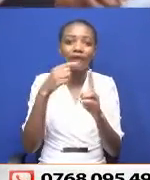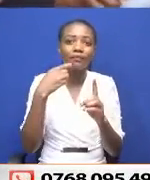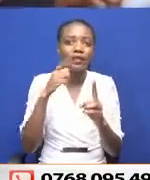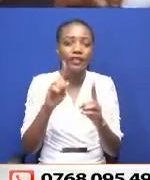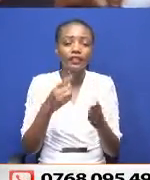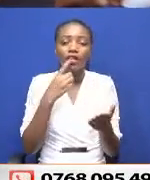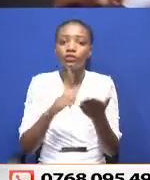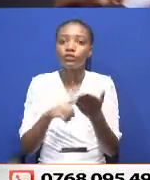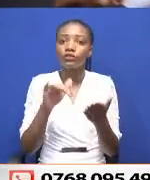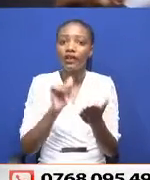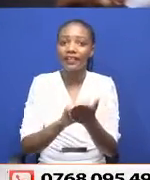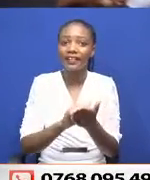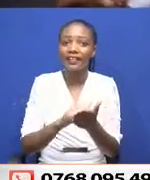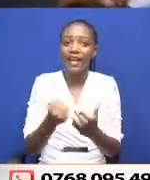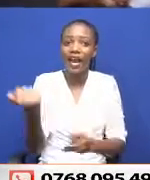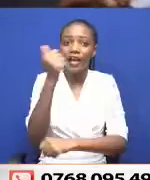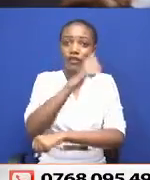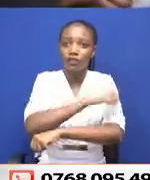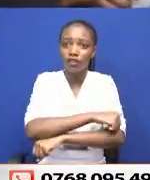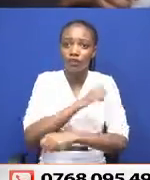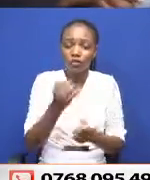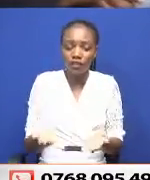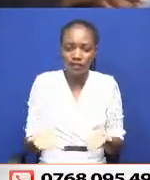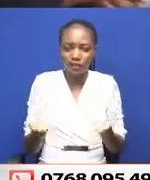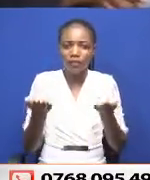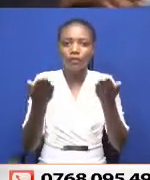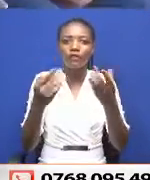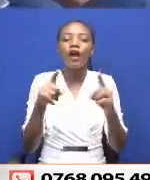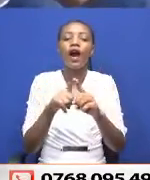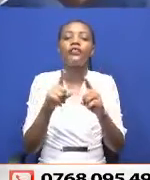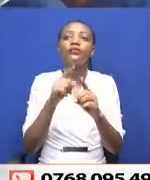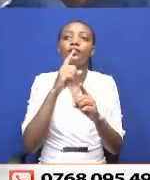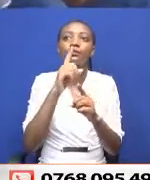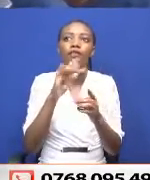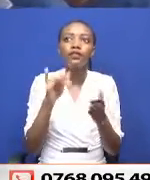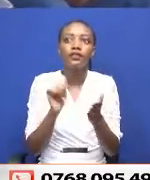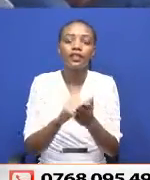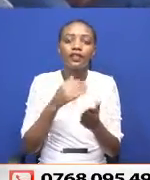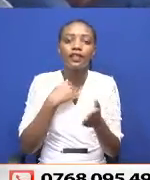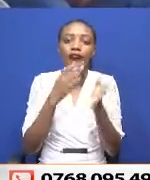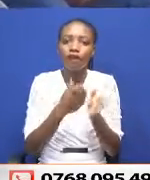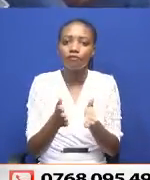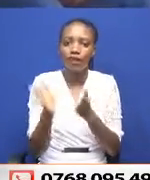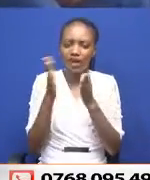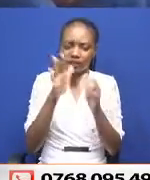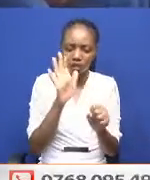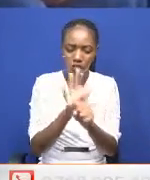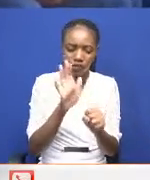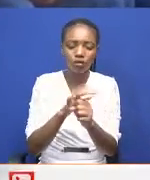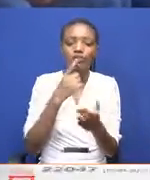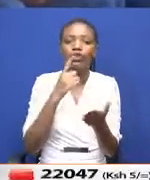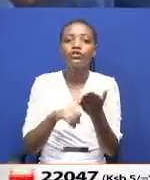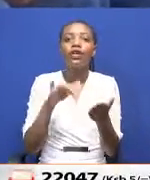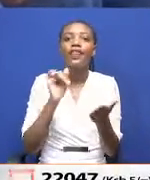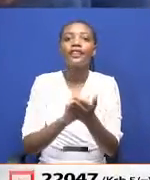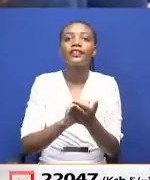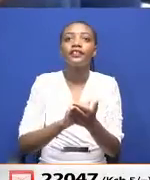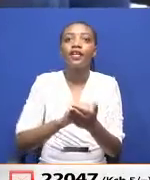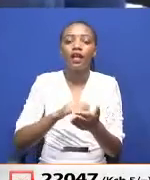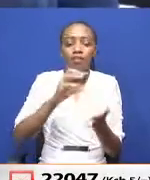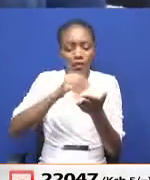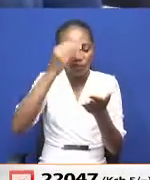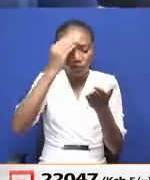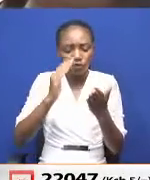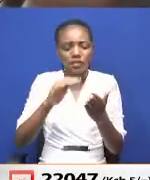vya elimu eneo bunge lake vinaimarika, huku akikariri kuwa na mipango kabambe ya kuhakikisha wanafunzi wanasomea kwenye mazingira